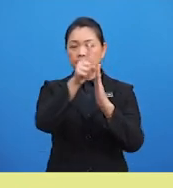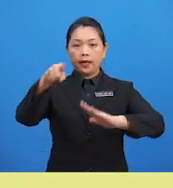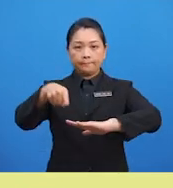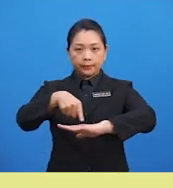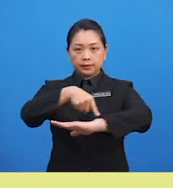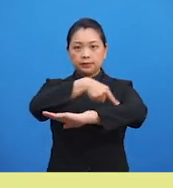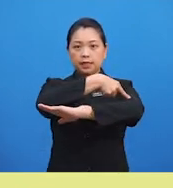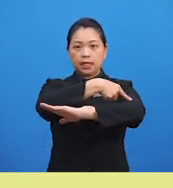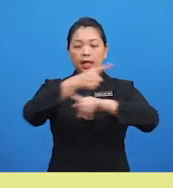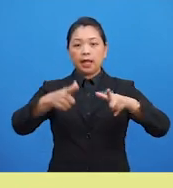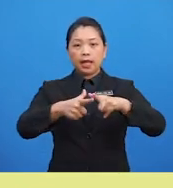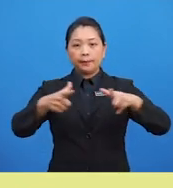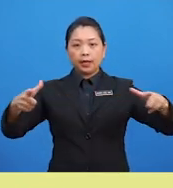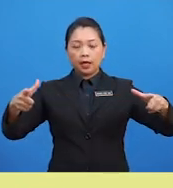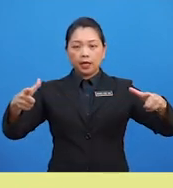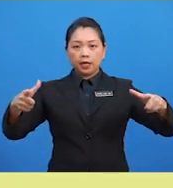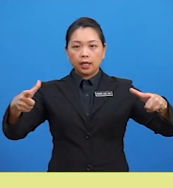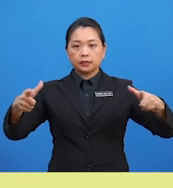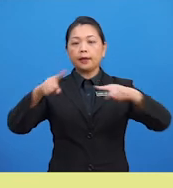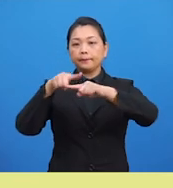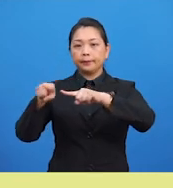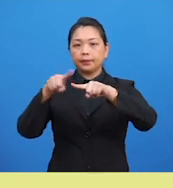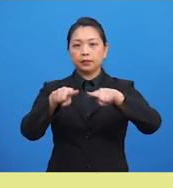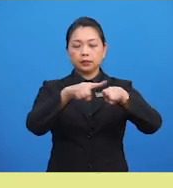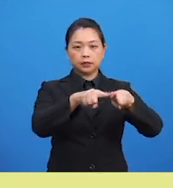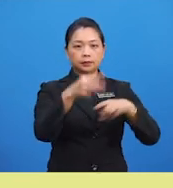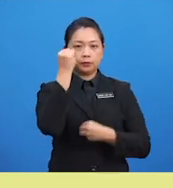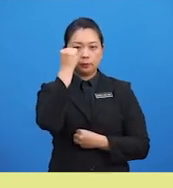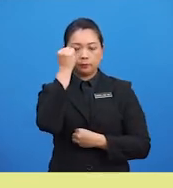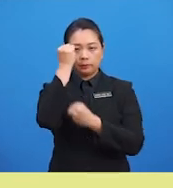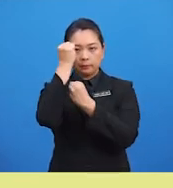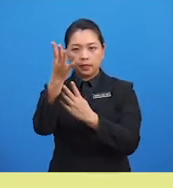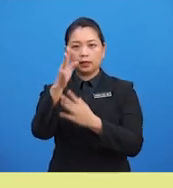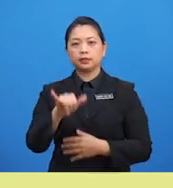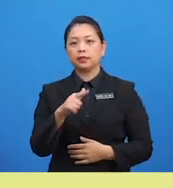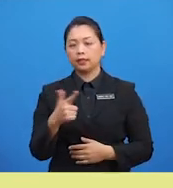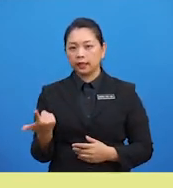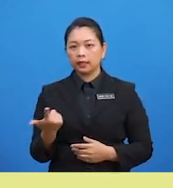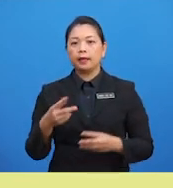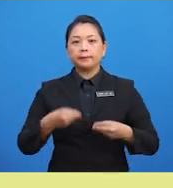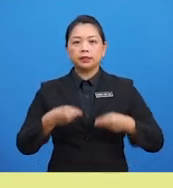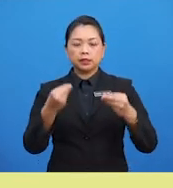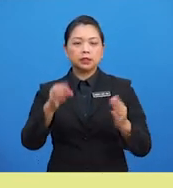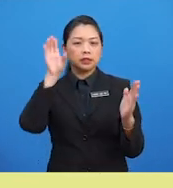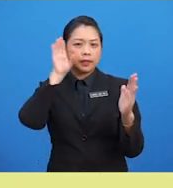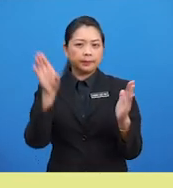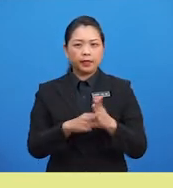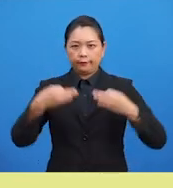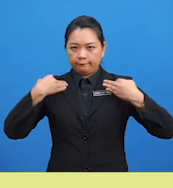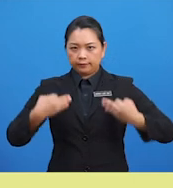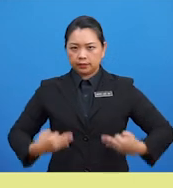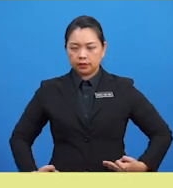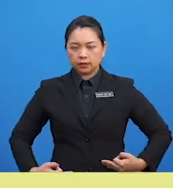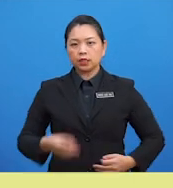panjang, lebar dan pelbagai maklumat yang lain bagi menggambarkan fizikal